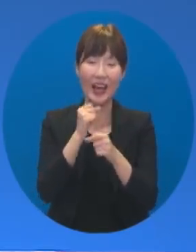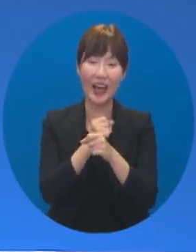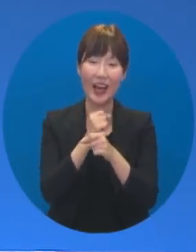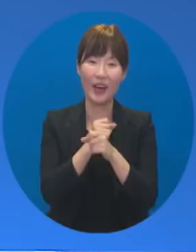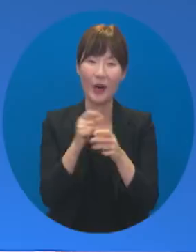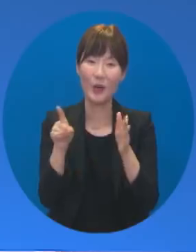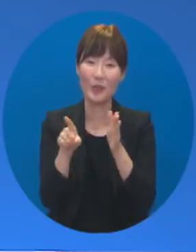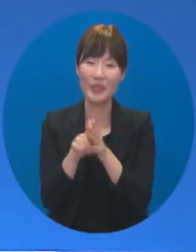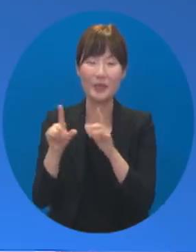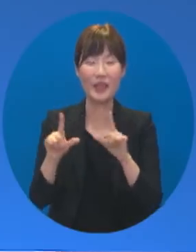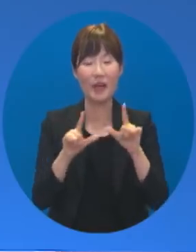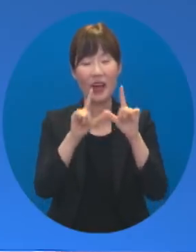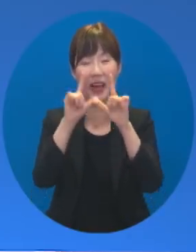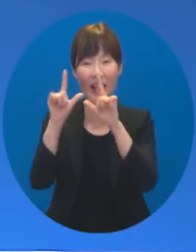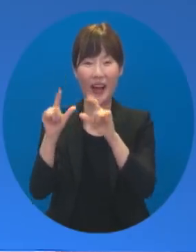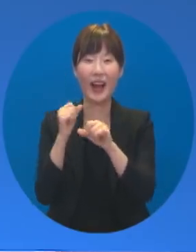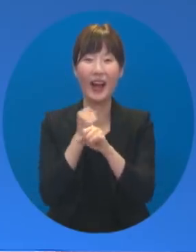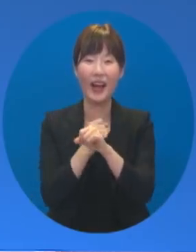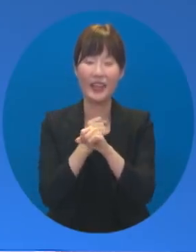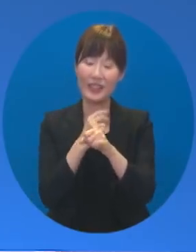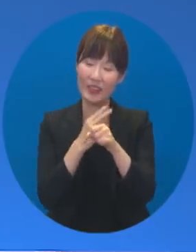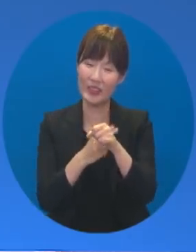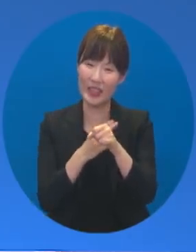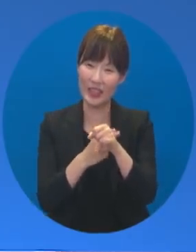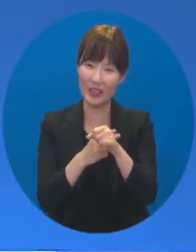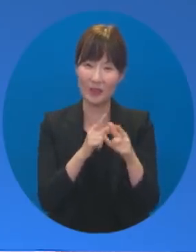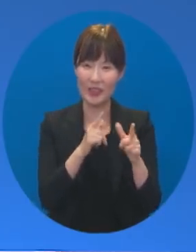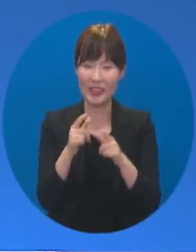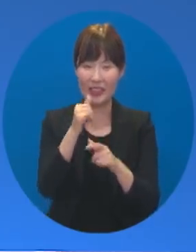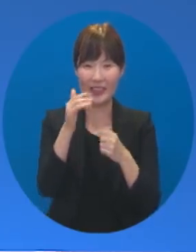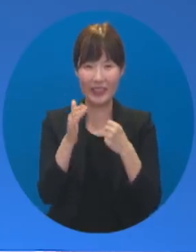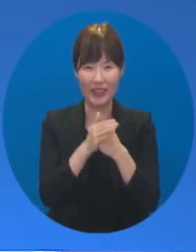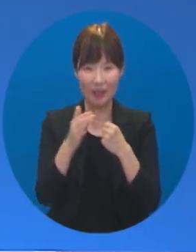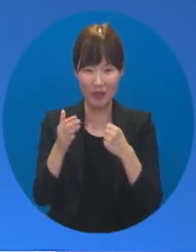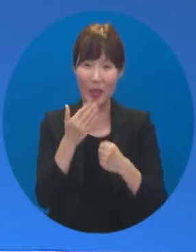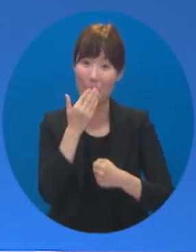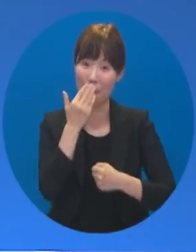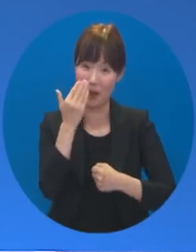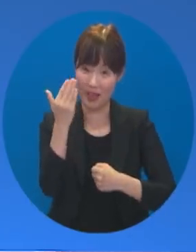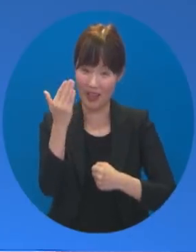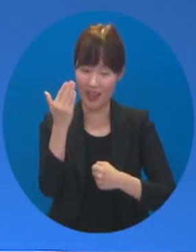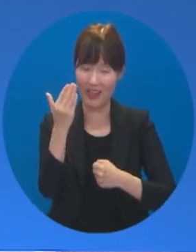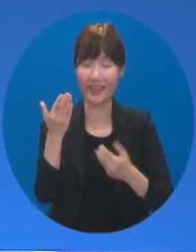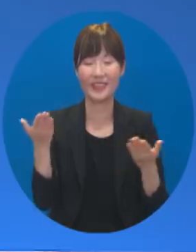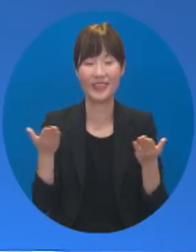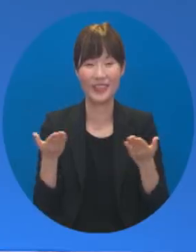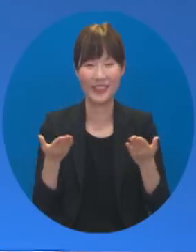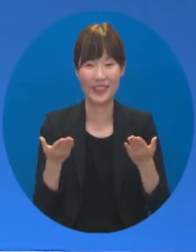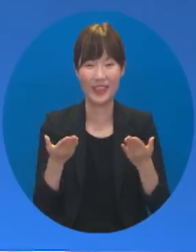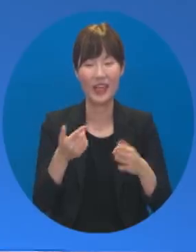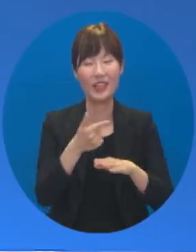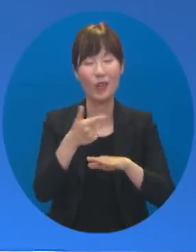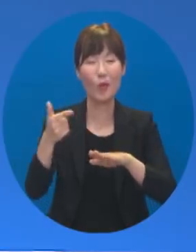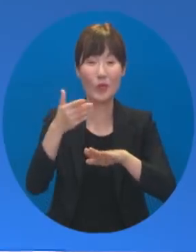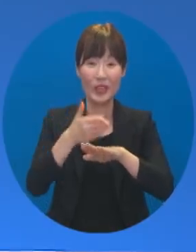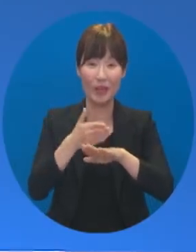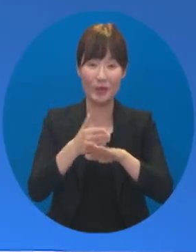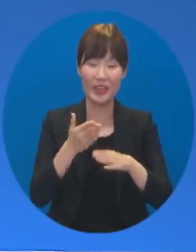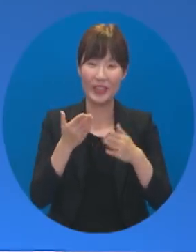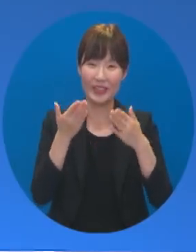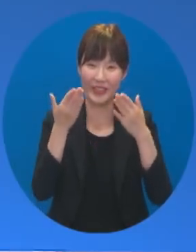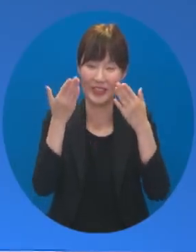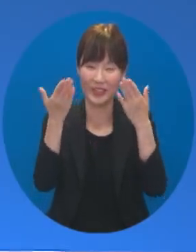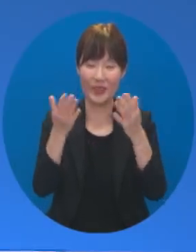계셔서 그래서 가능한 일이라고 생각합니다. 정말 너무나 감사드리고 다시 한번 이 자리를